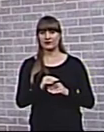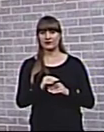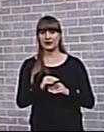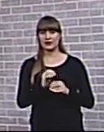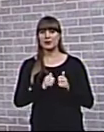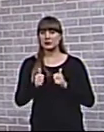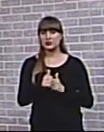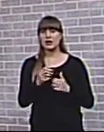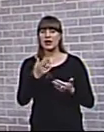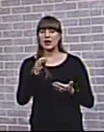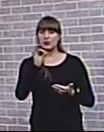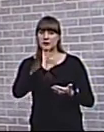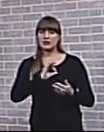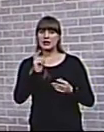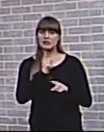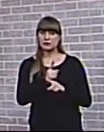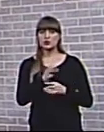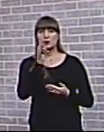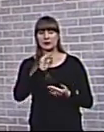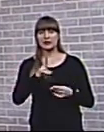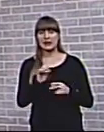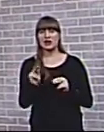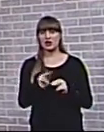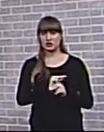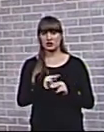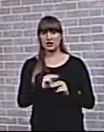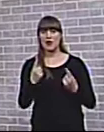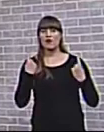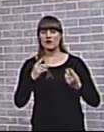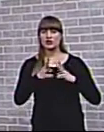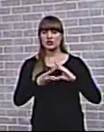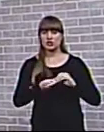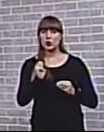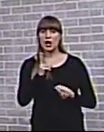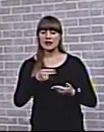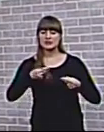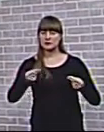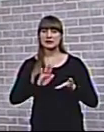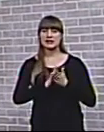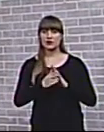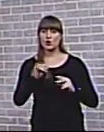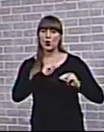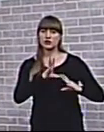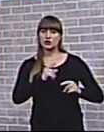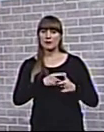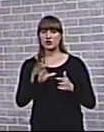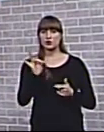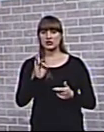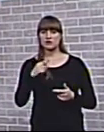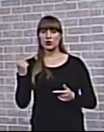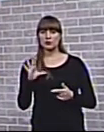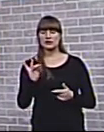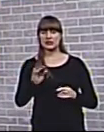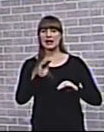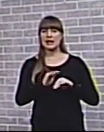применяя запрещенные препараты для лечения. Важный итог акции – подписание договора о сотрудничестве между Ростовской областью